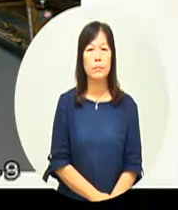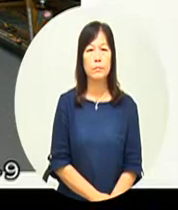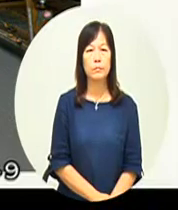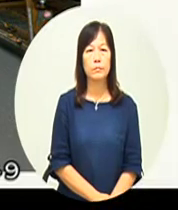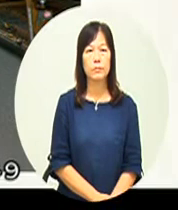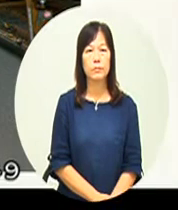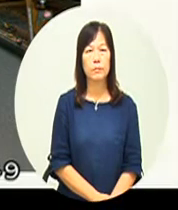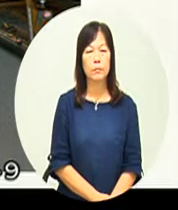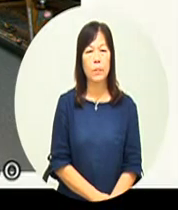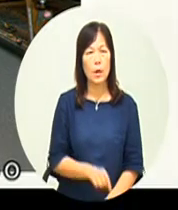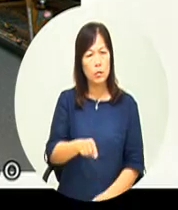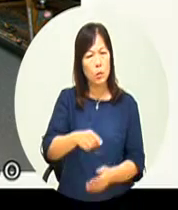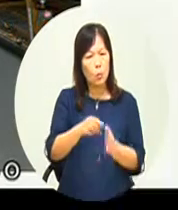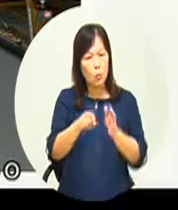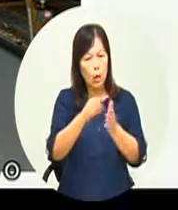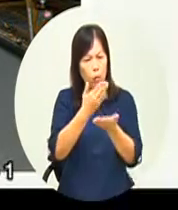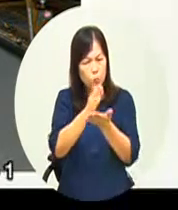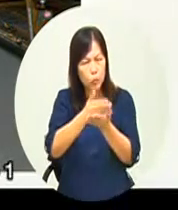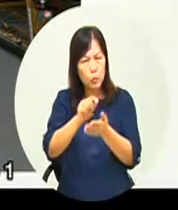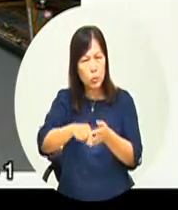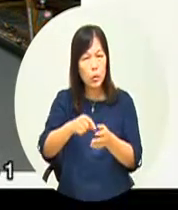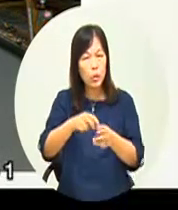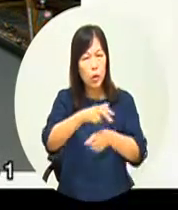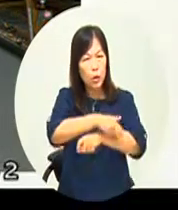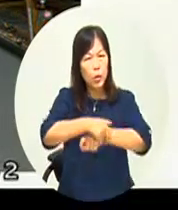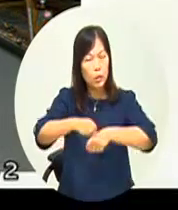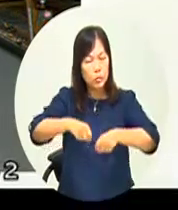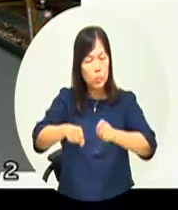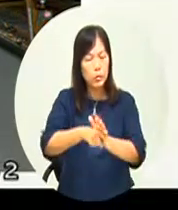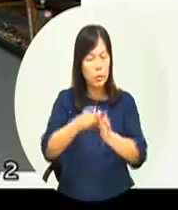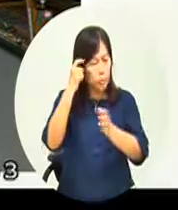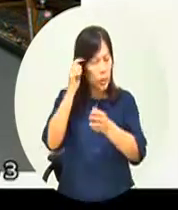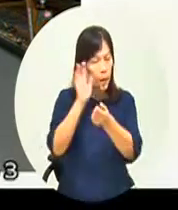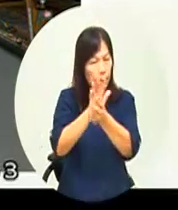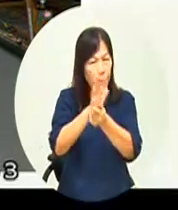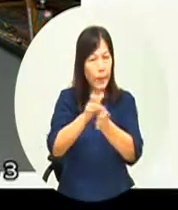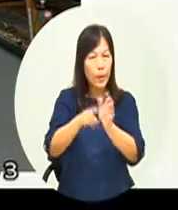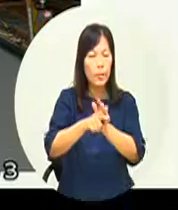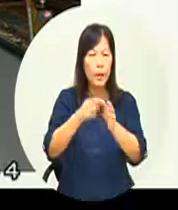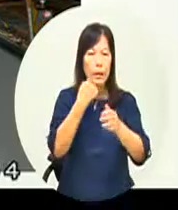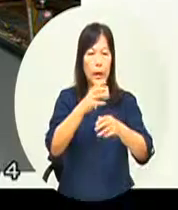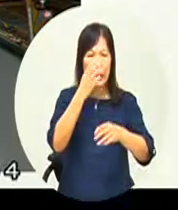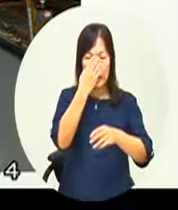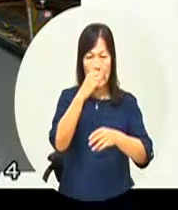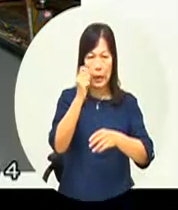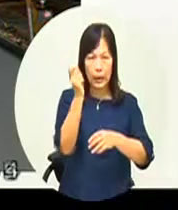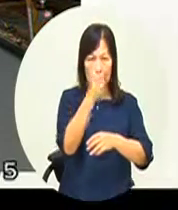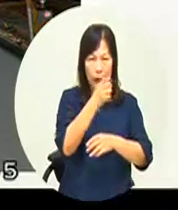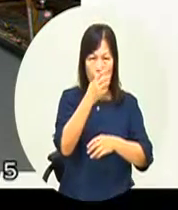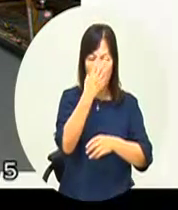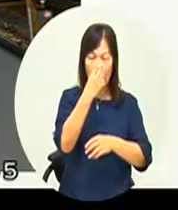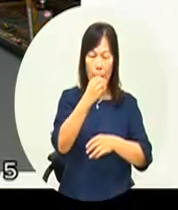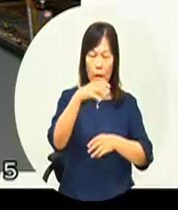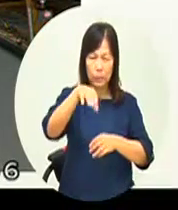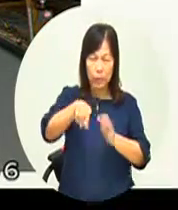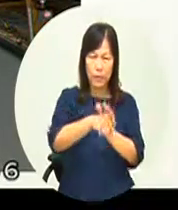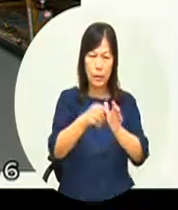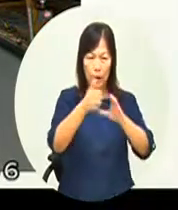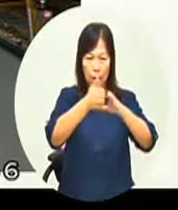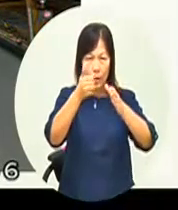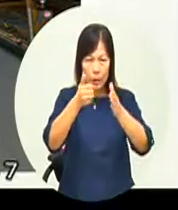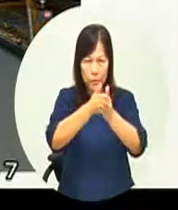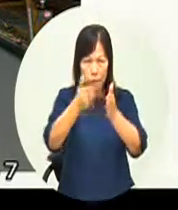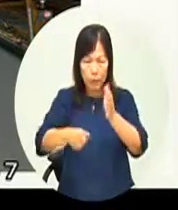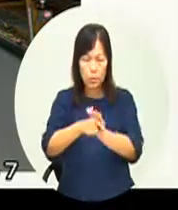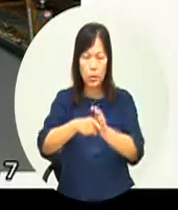那你们这个要解决的方案是为了说从高铁下车之后要